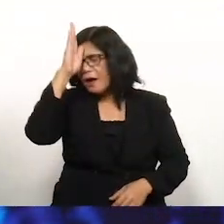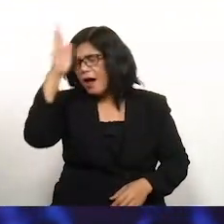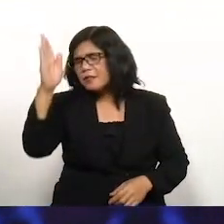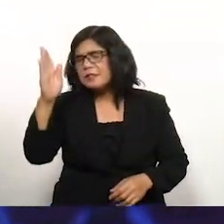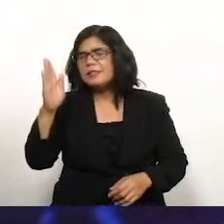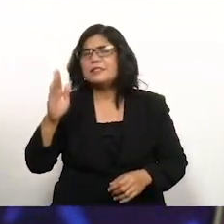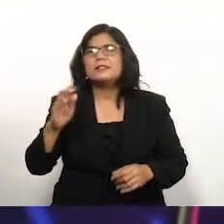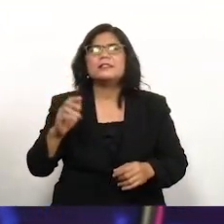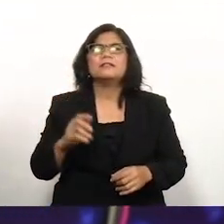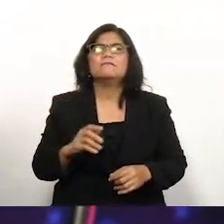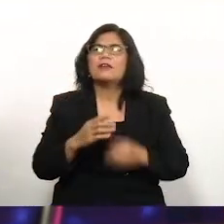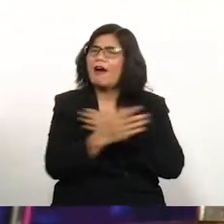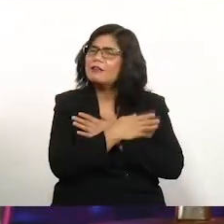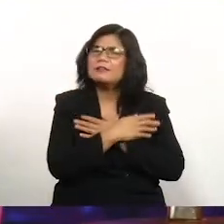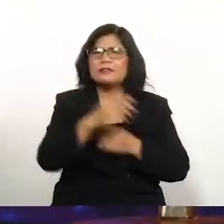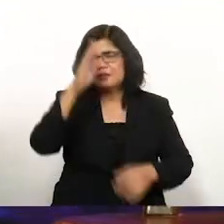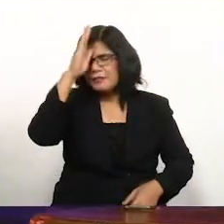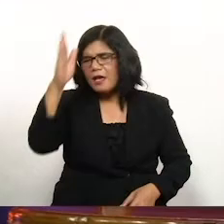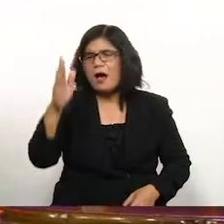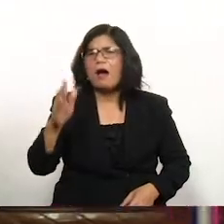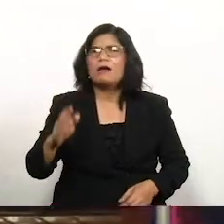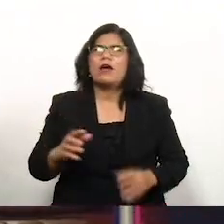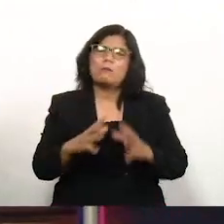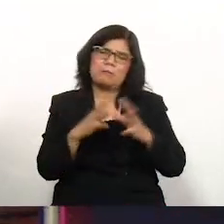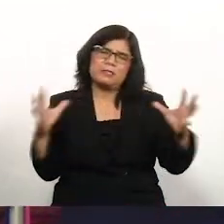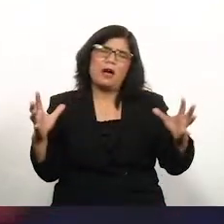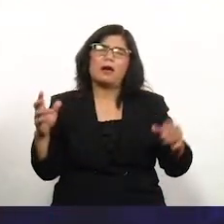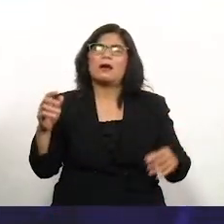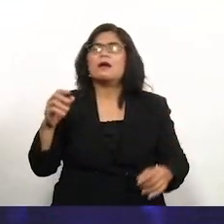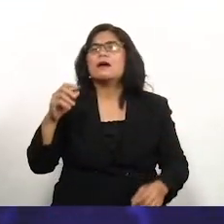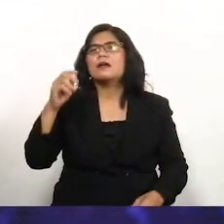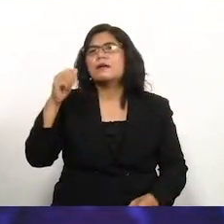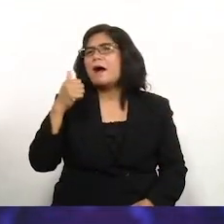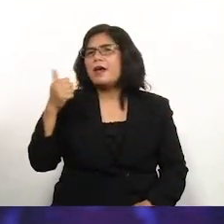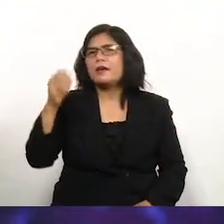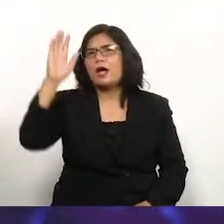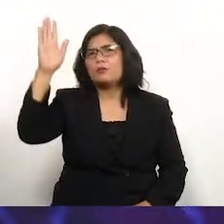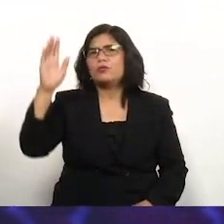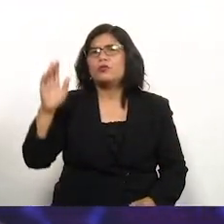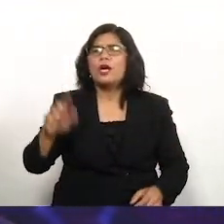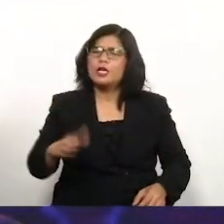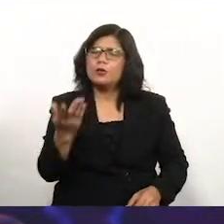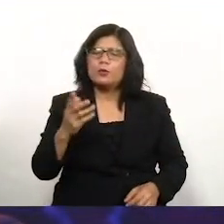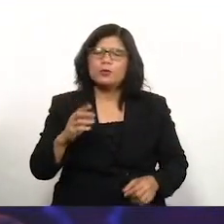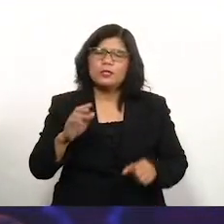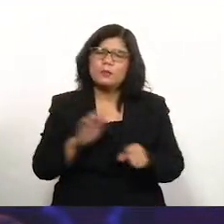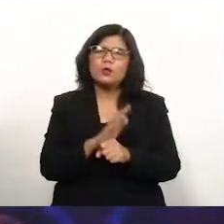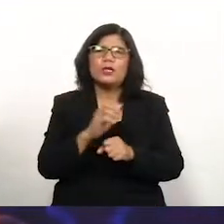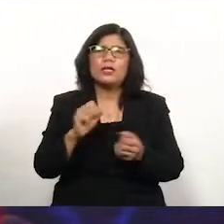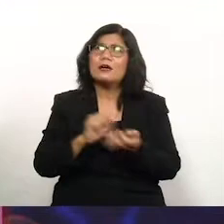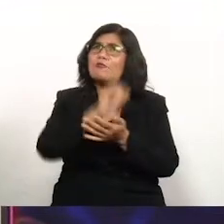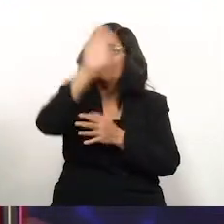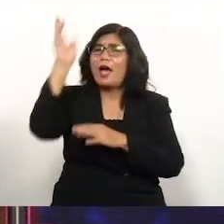betapa besarnya kebaikanmu Hidupku dipenuhi kemuliaan-mu